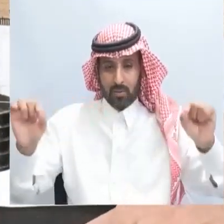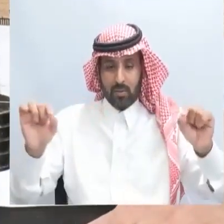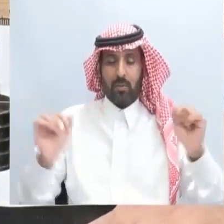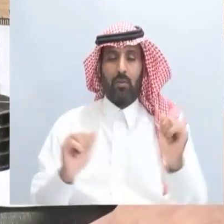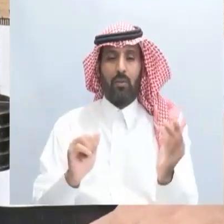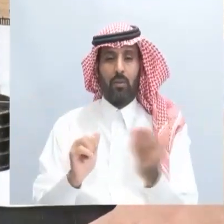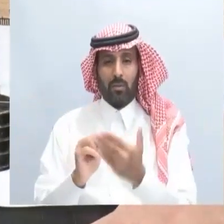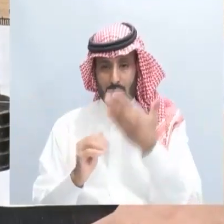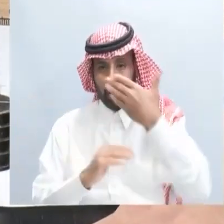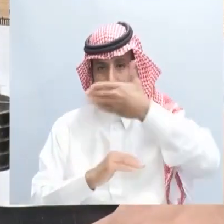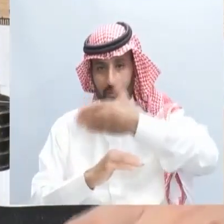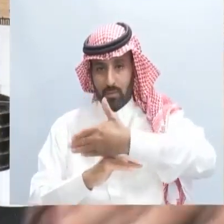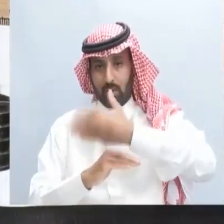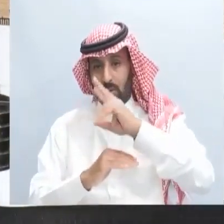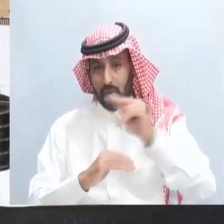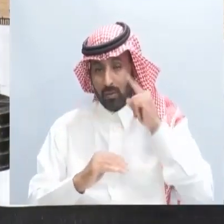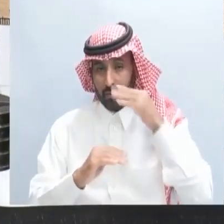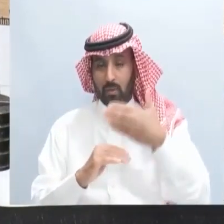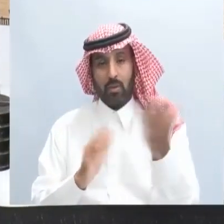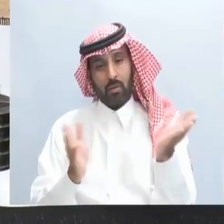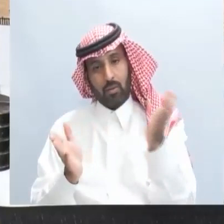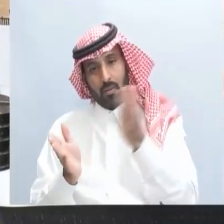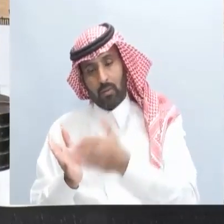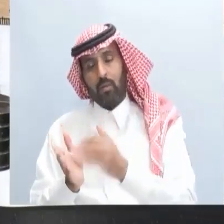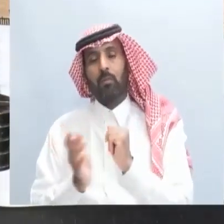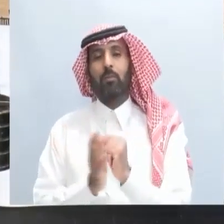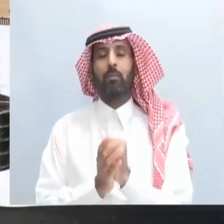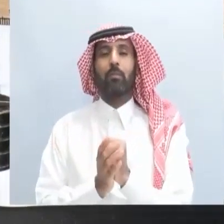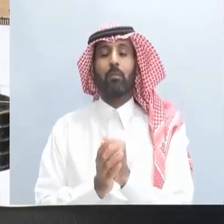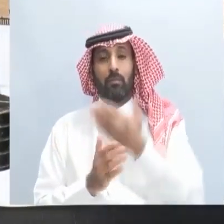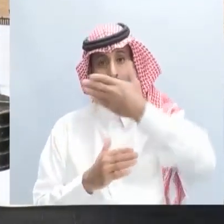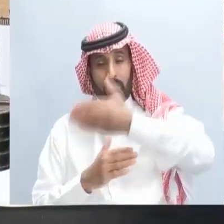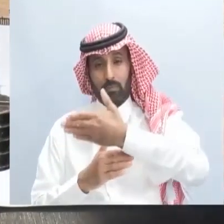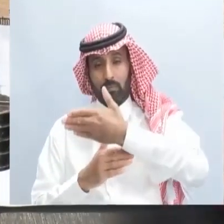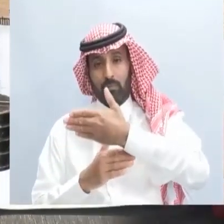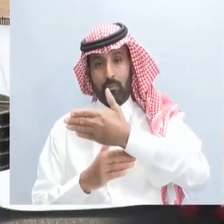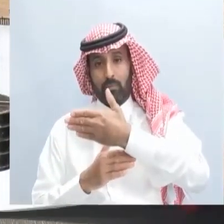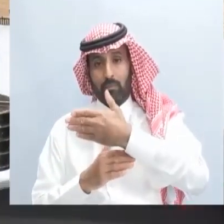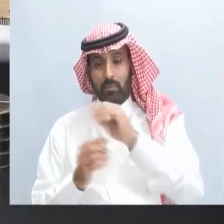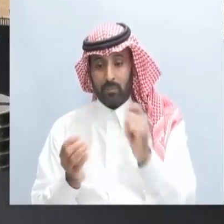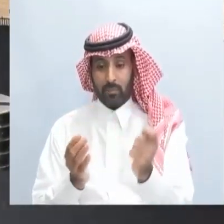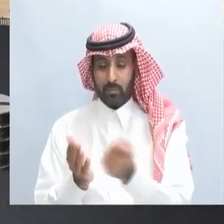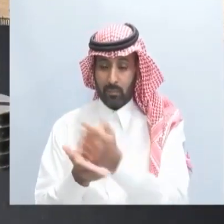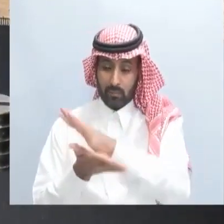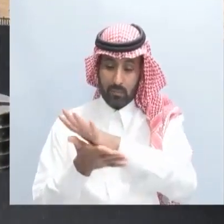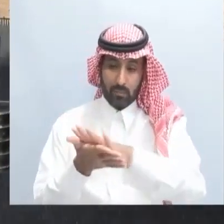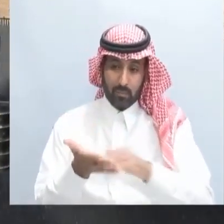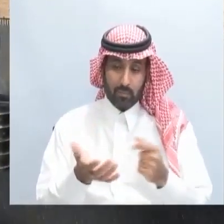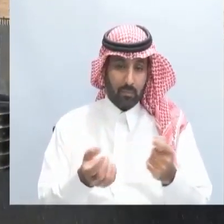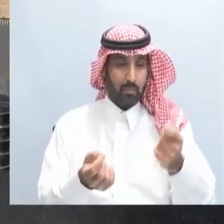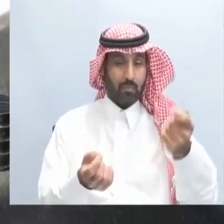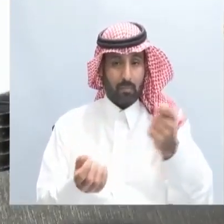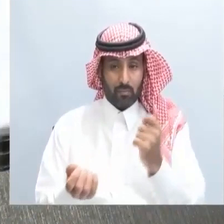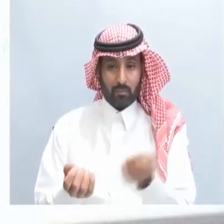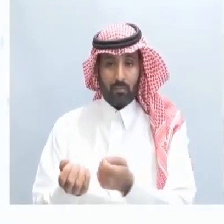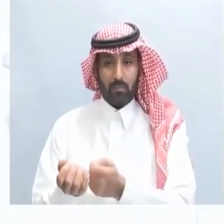افقي لاحظت كما هي الان بعد ما تبدا بالاتزان قم بتحضير جدول كالتالي طبعا